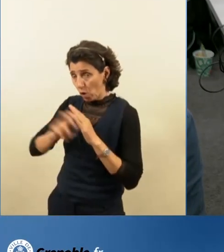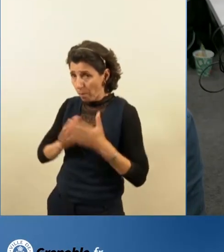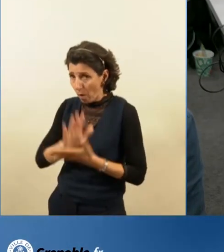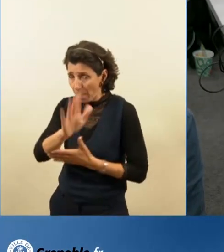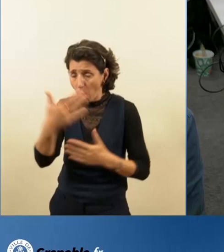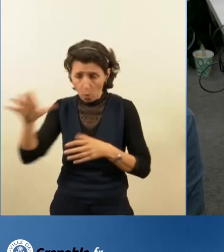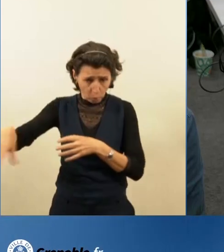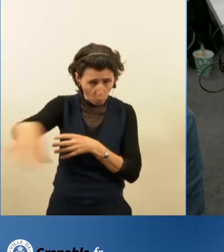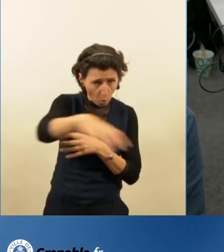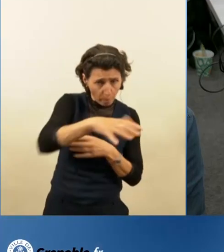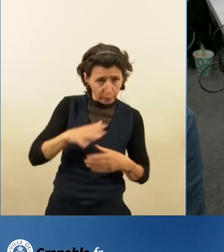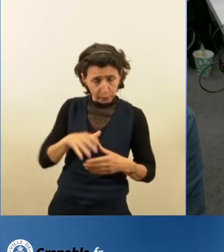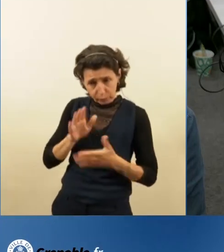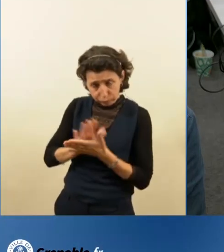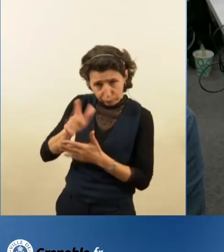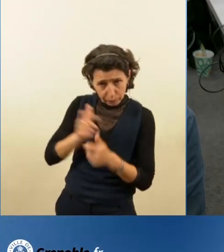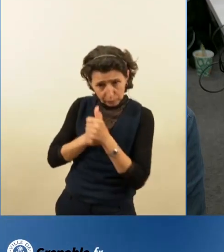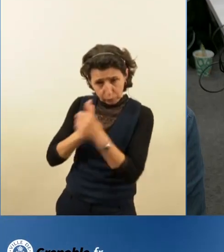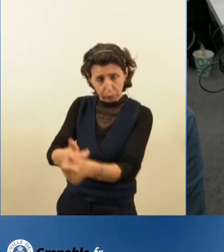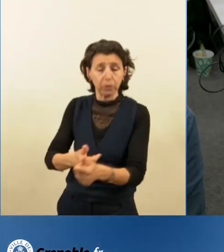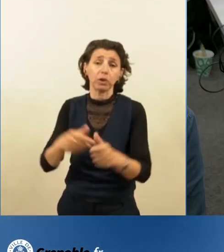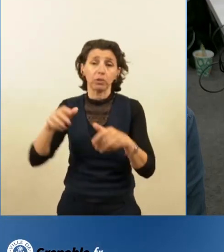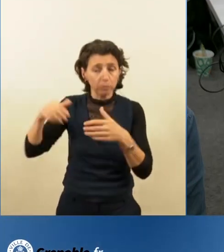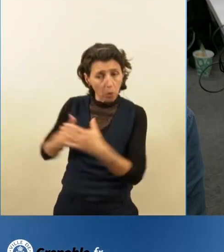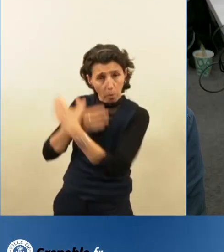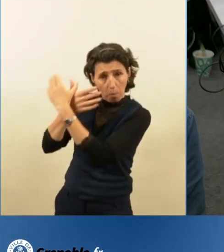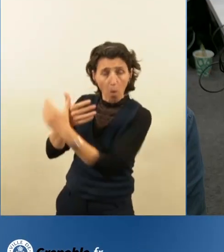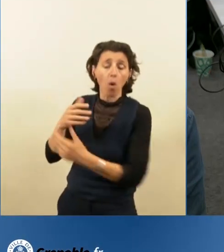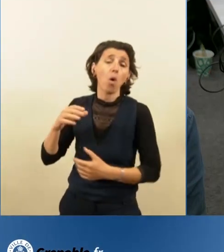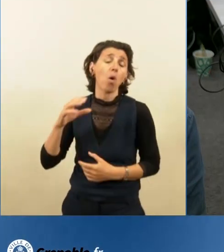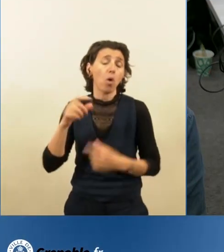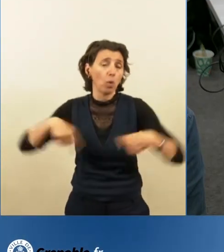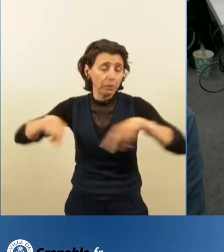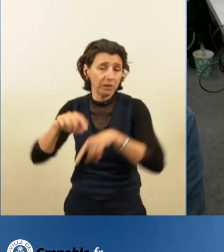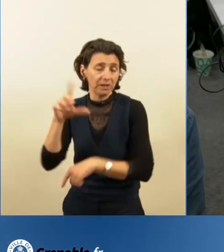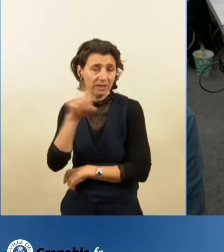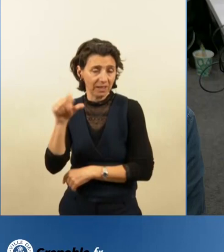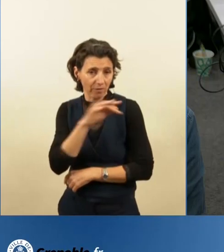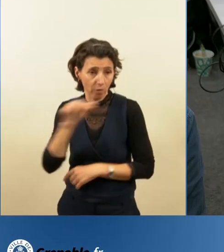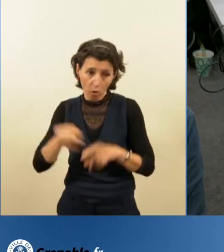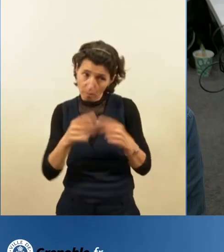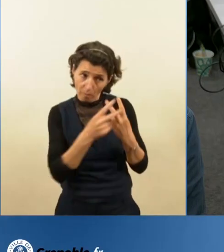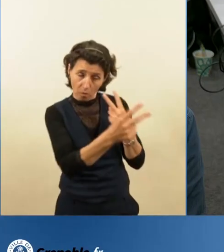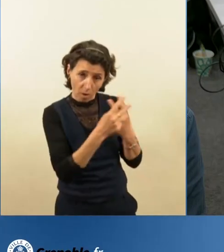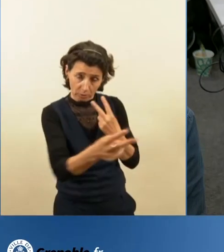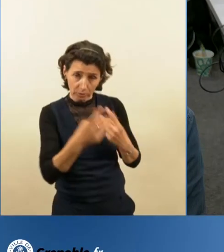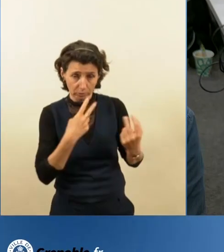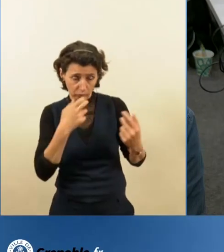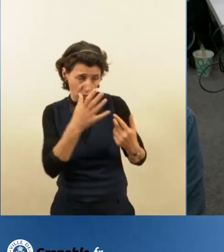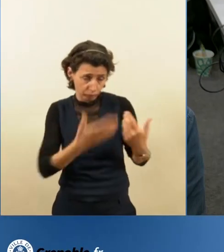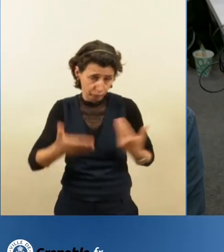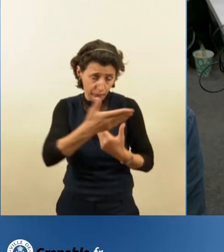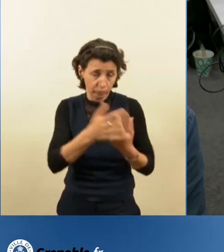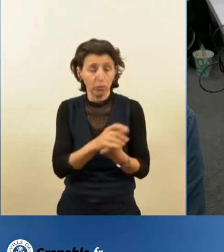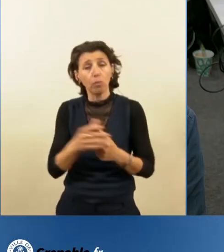la métropole et du COPIL ZFE mais également des territoires voisins comme des citoyens lesquels dans le cas de la concertation volontaire